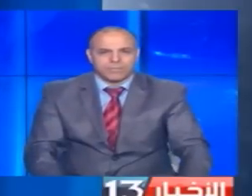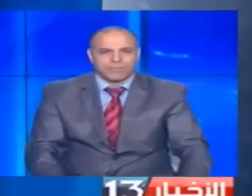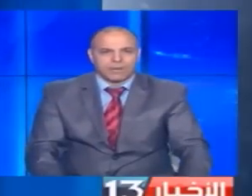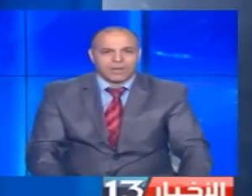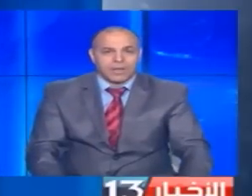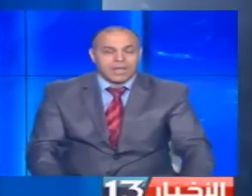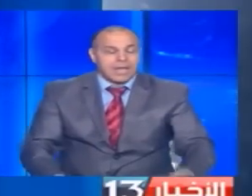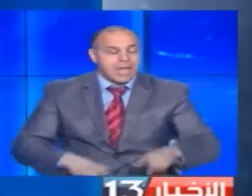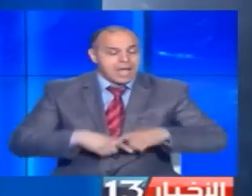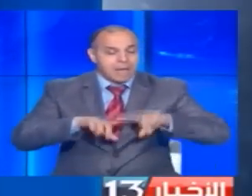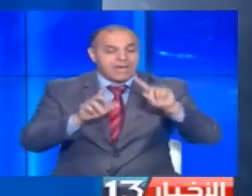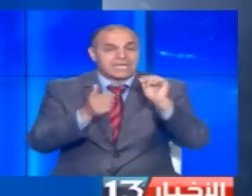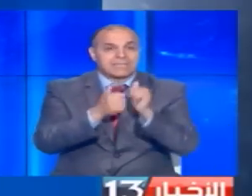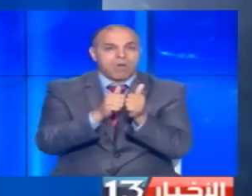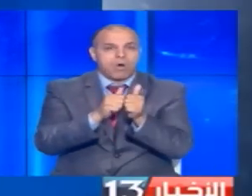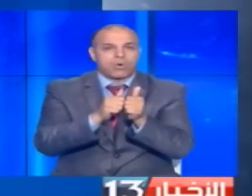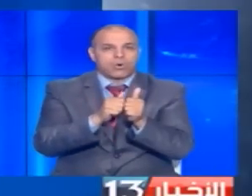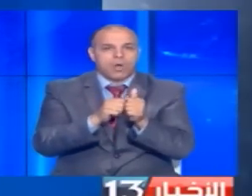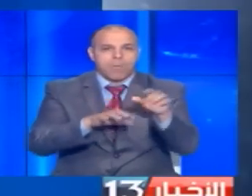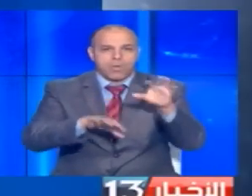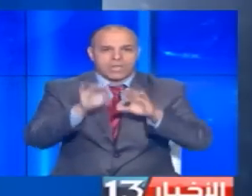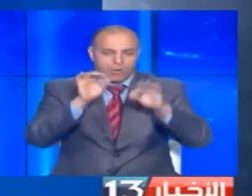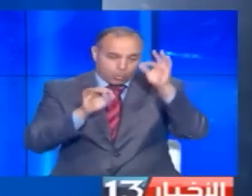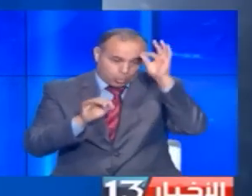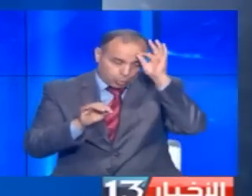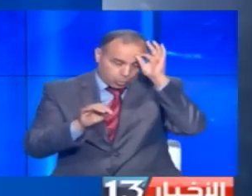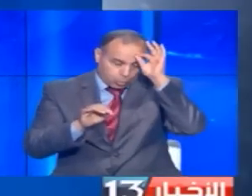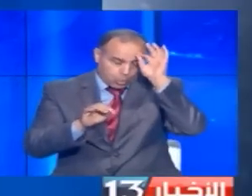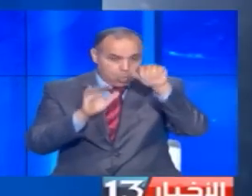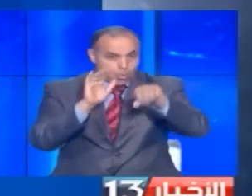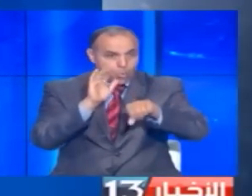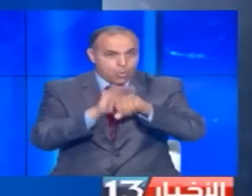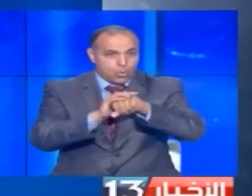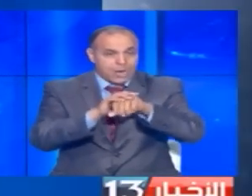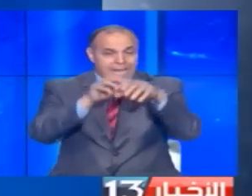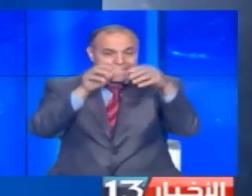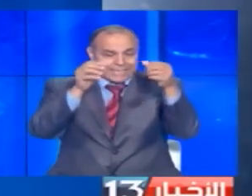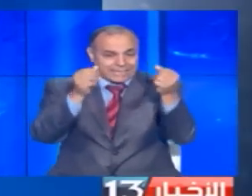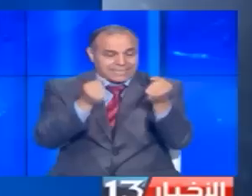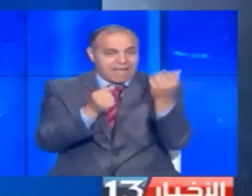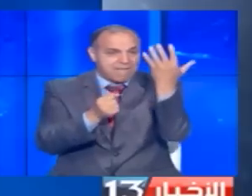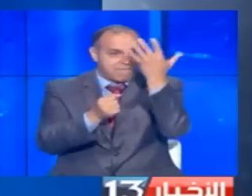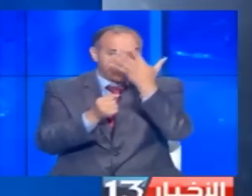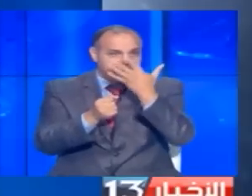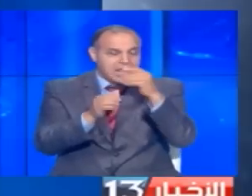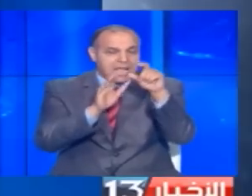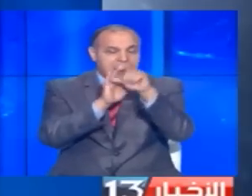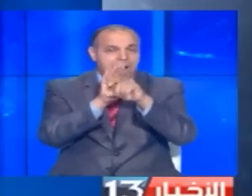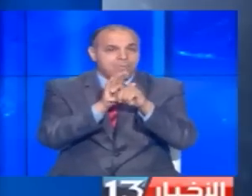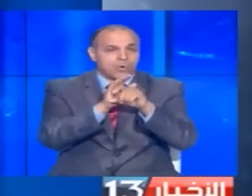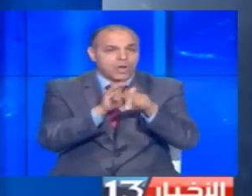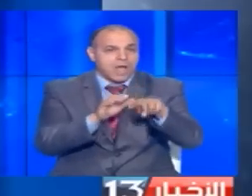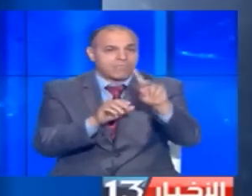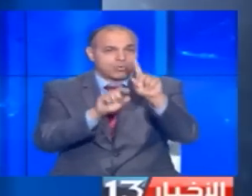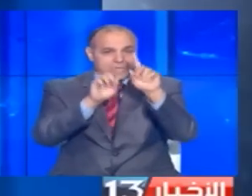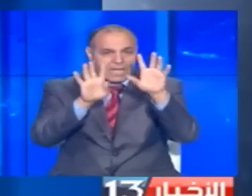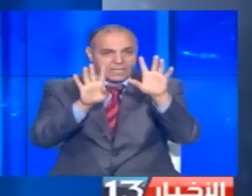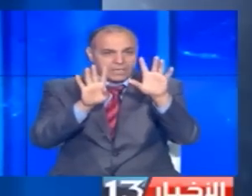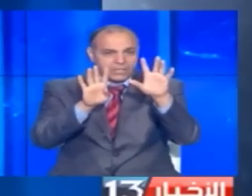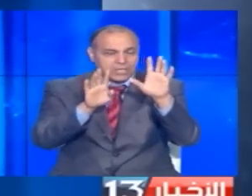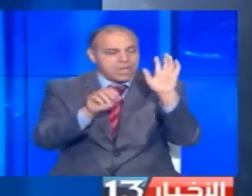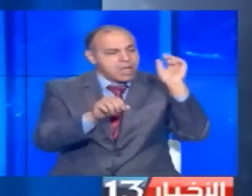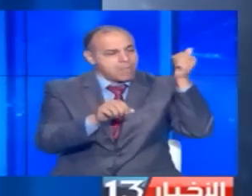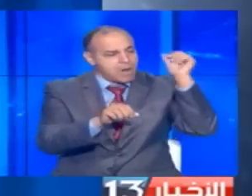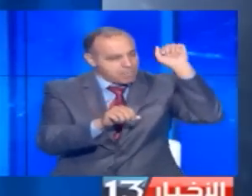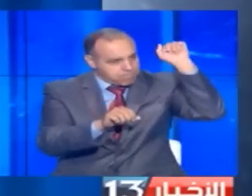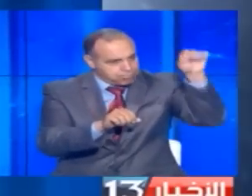في أخبار الرياضة، بلغ المنتخب الوطني لكرة نهائيات كأس أمم إفريقيا الكاميرون 2019 إثر